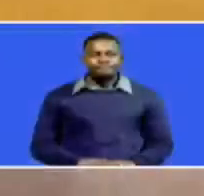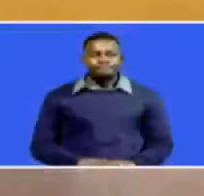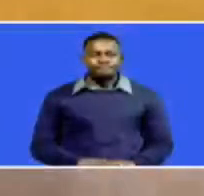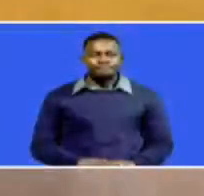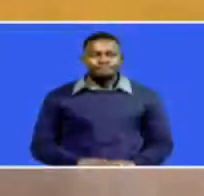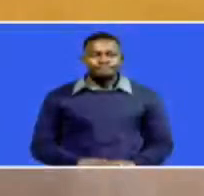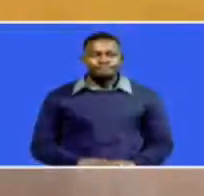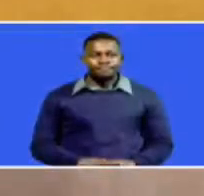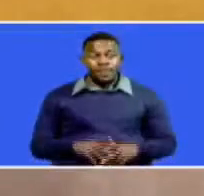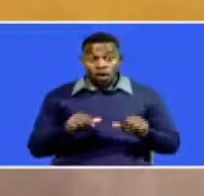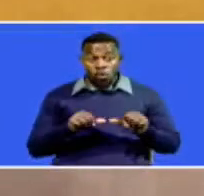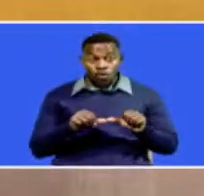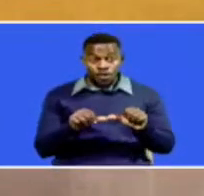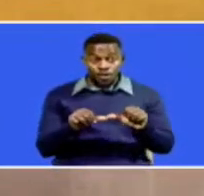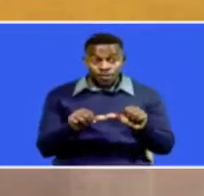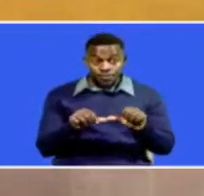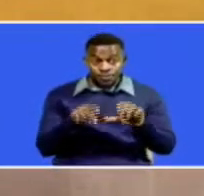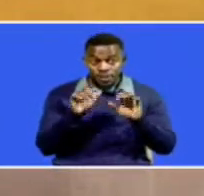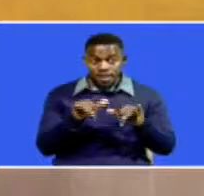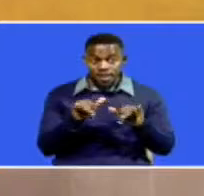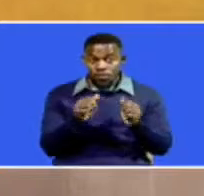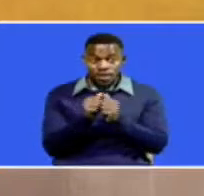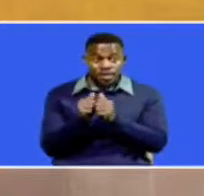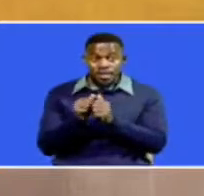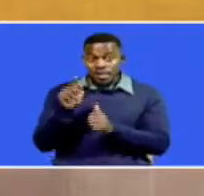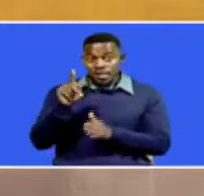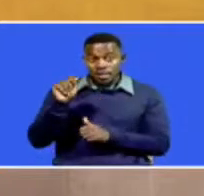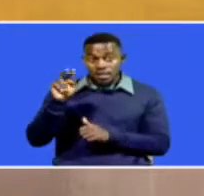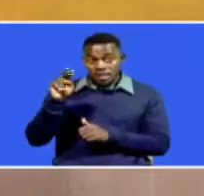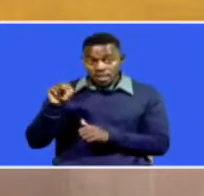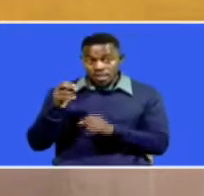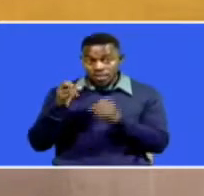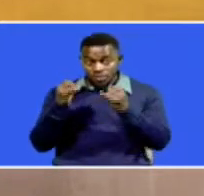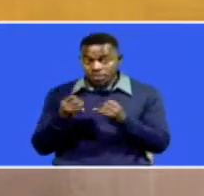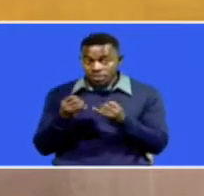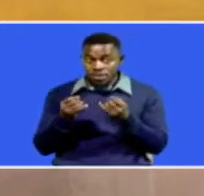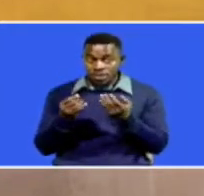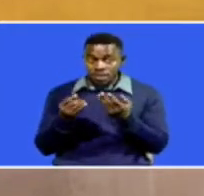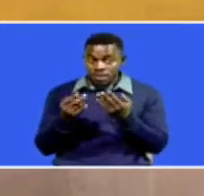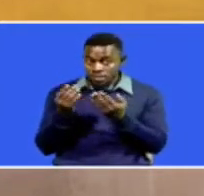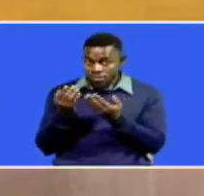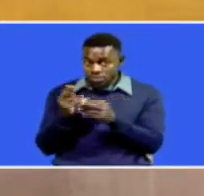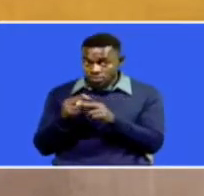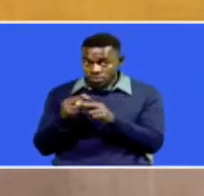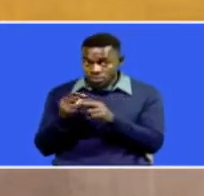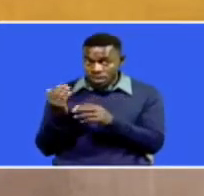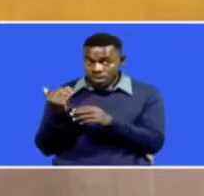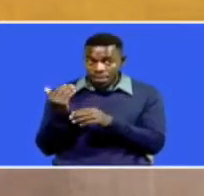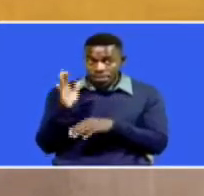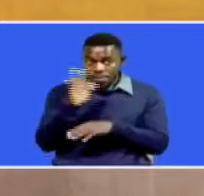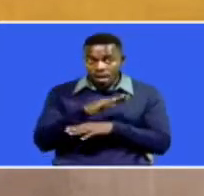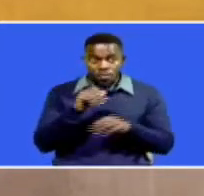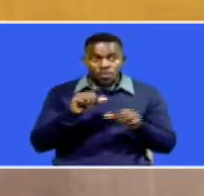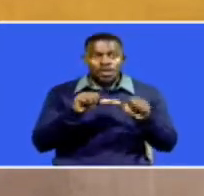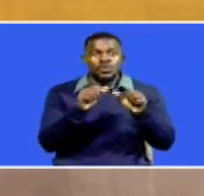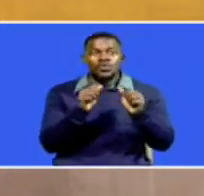Unaendelea kutazama taarifa za KTN leo mtazamaji, nitarudi kwenye muda usiokuwa mrefu tuendelee na taarifa zaidi za siku katika sehemu yetu ya pili. Endelea.